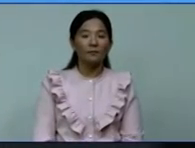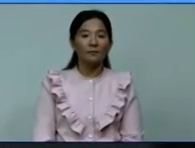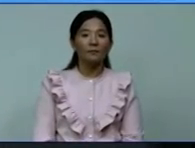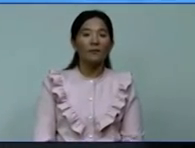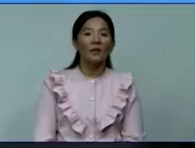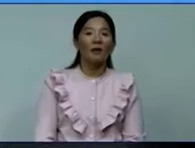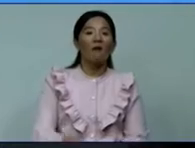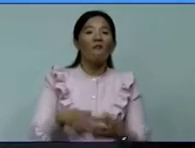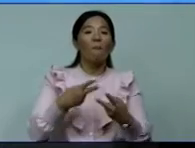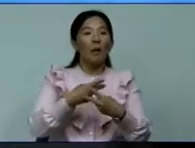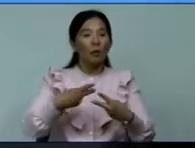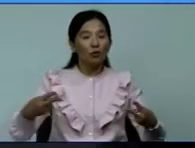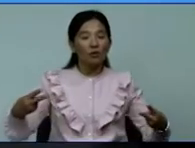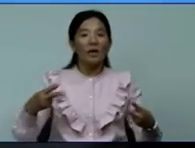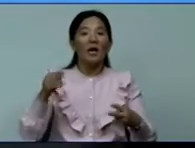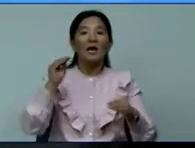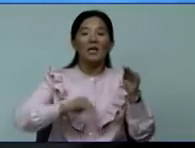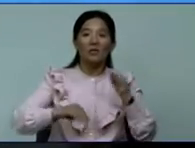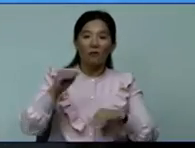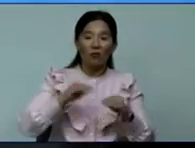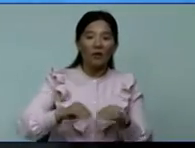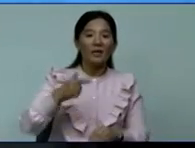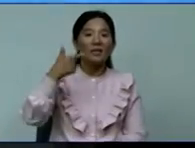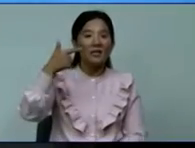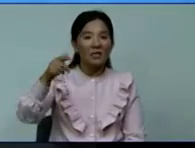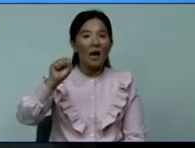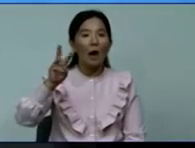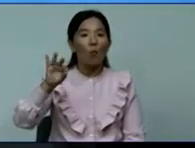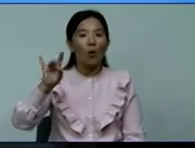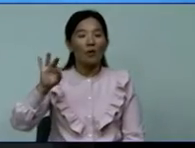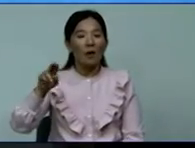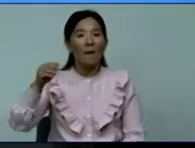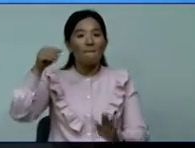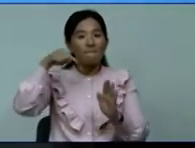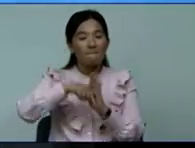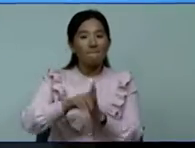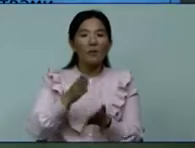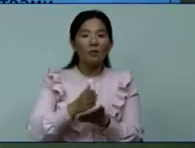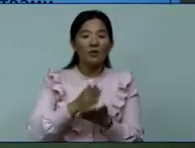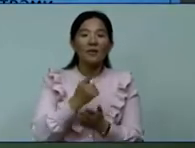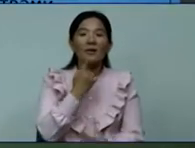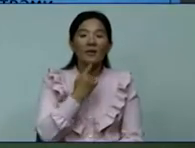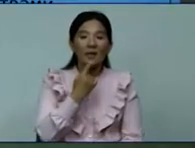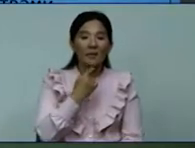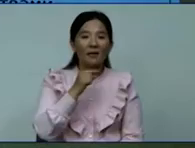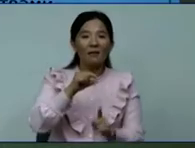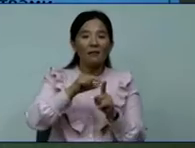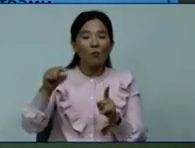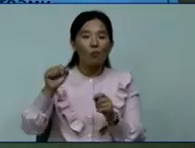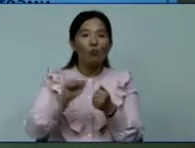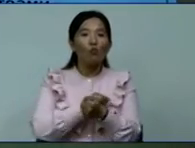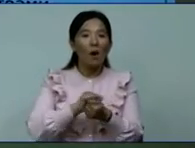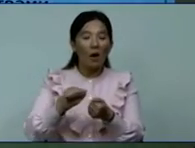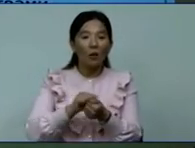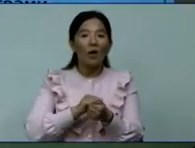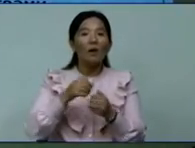В полученный раствор гидроксида аммония мы помещаем красную лакмусовую бумагу.